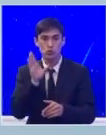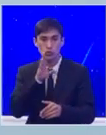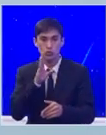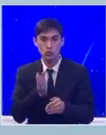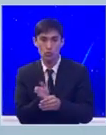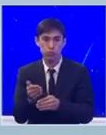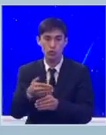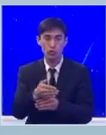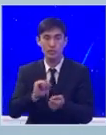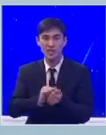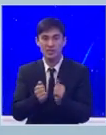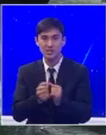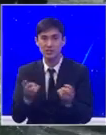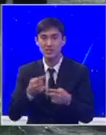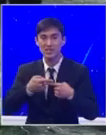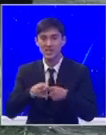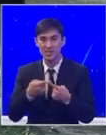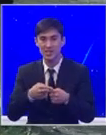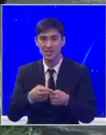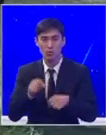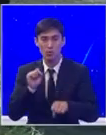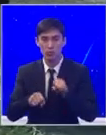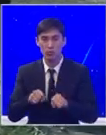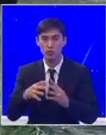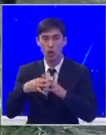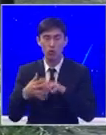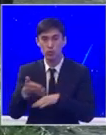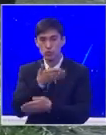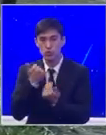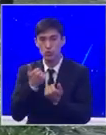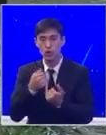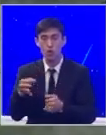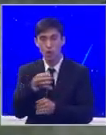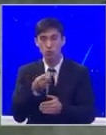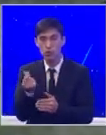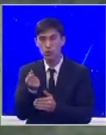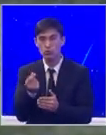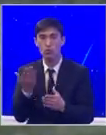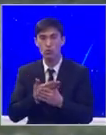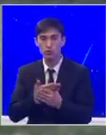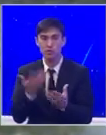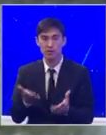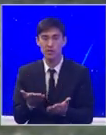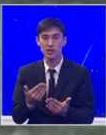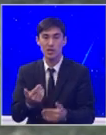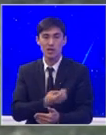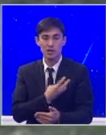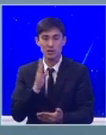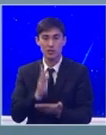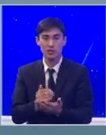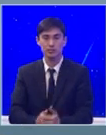бұрып, тастарды салуға техникада мүмкіндік те ауданда жоқ дейді. Облыс қаржы бөліп, көмек көрсетсе деген тілектері